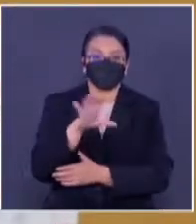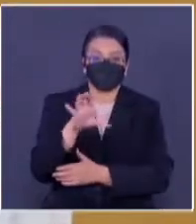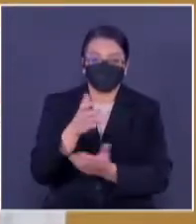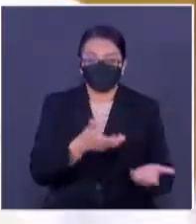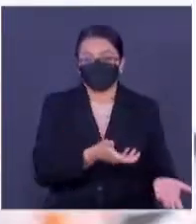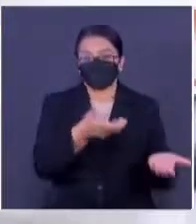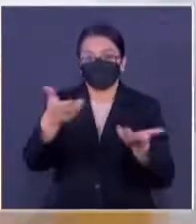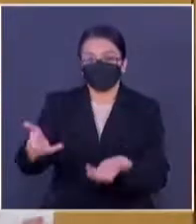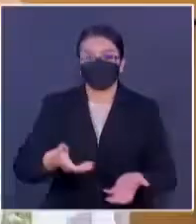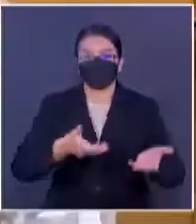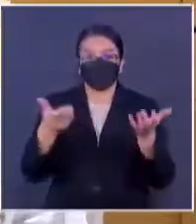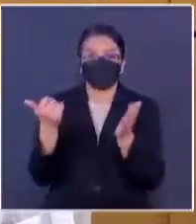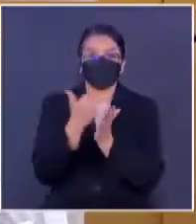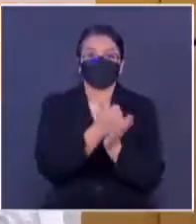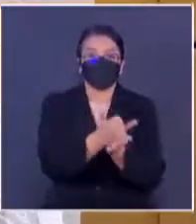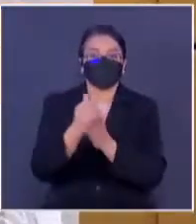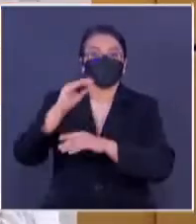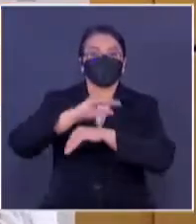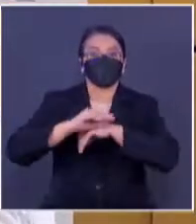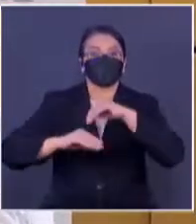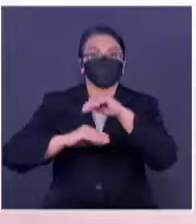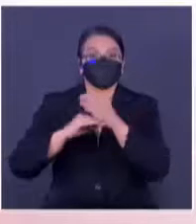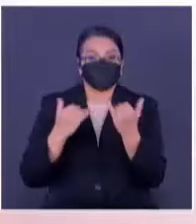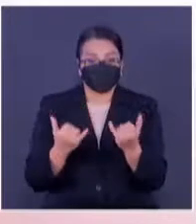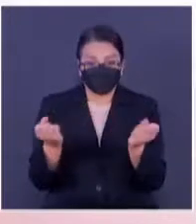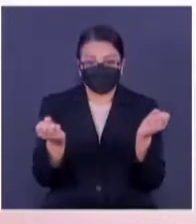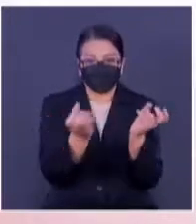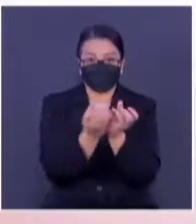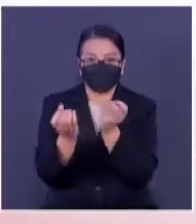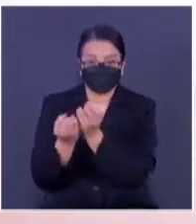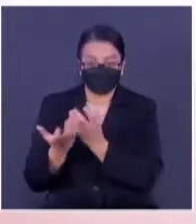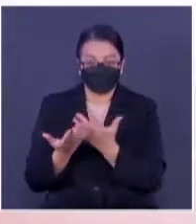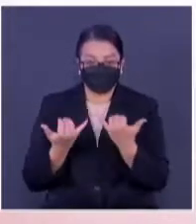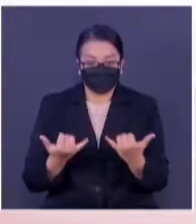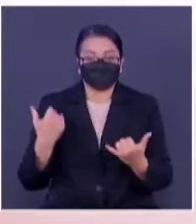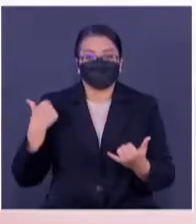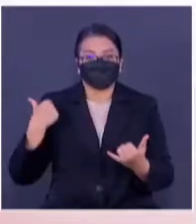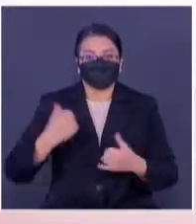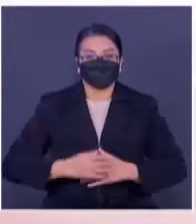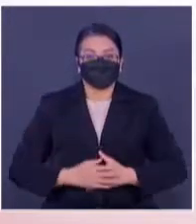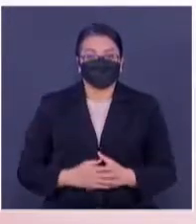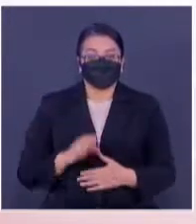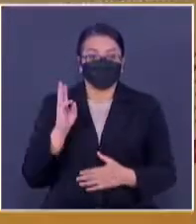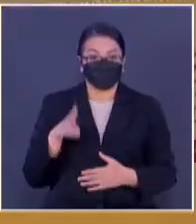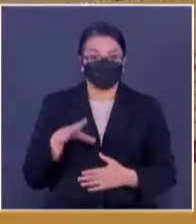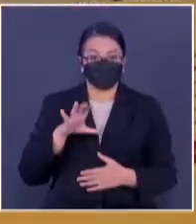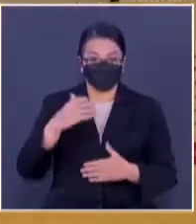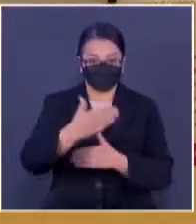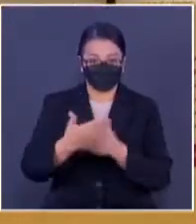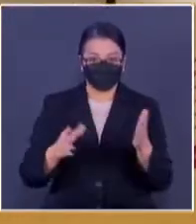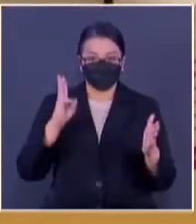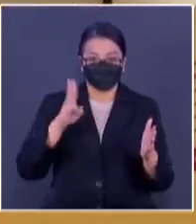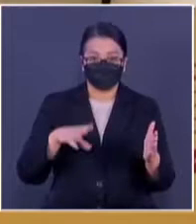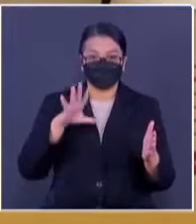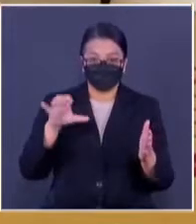ชมนะครับที่เข้าร่วมโครงการที่เป็นผู้ที่ได้รับผลกระทบจากสถานการณ์โควิด-19 6,500 กล่องจะส่ง